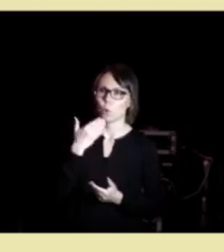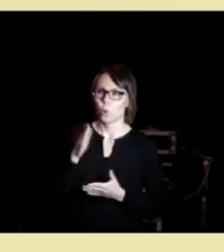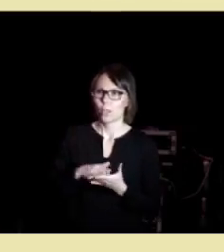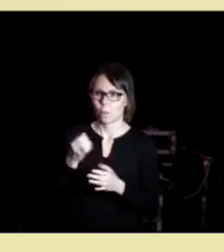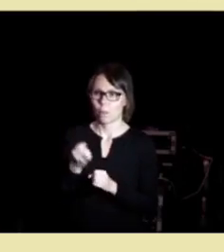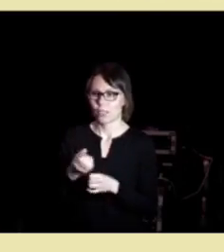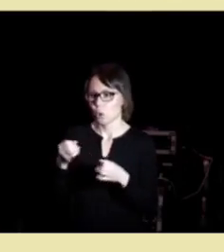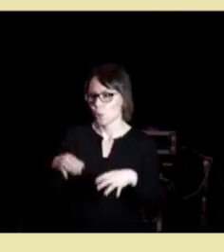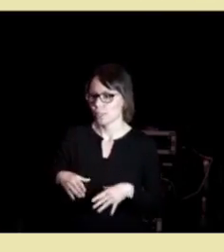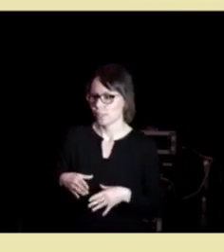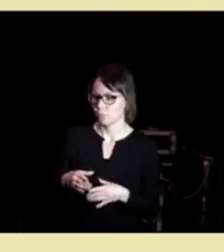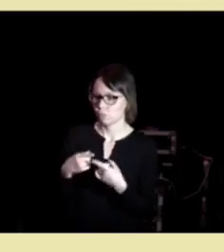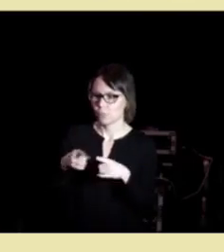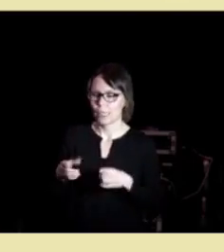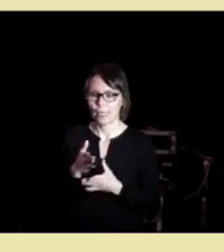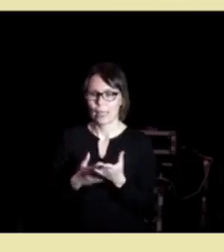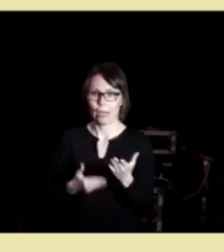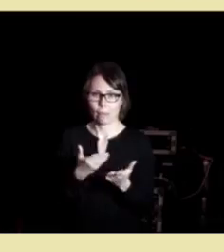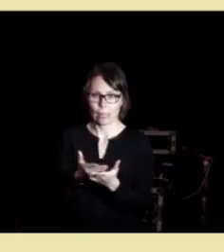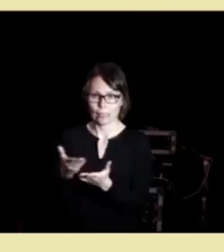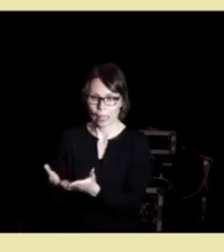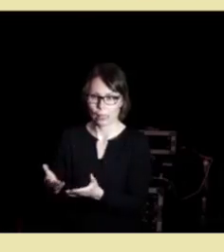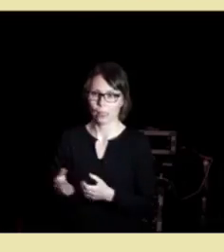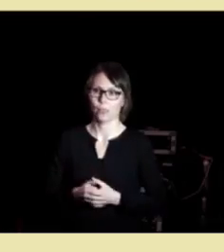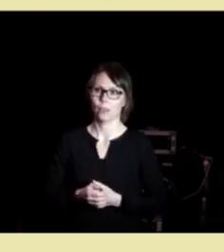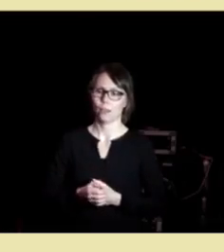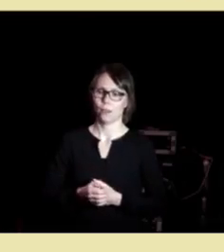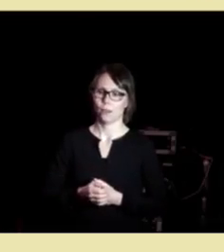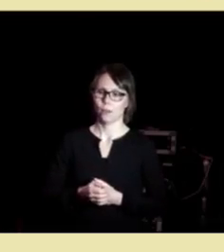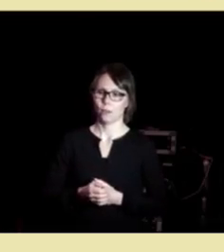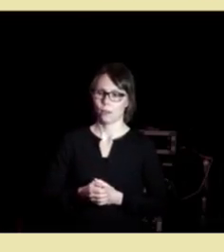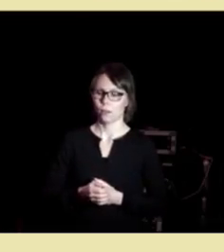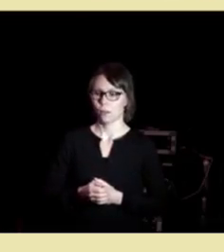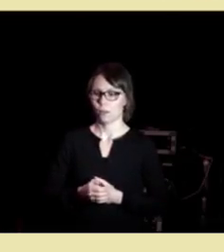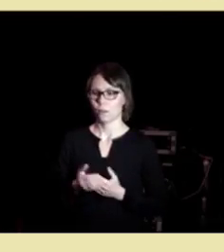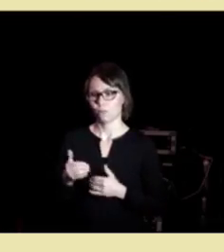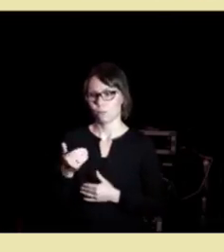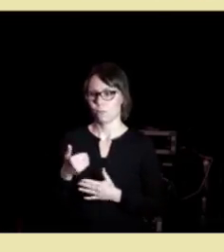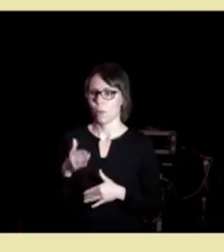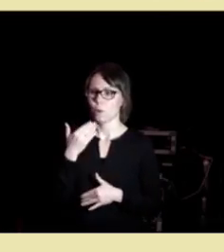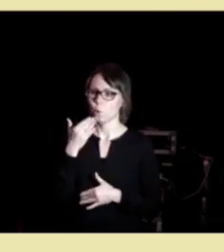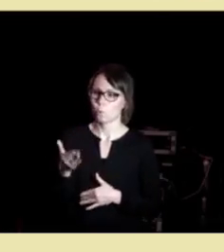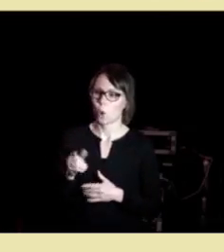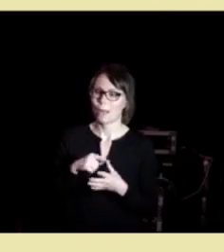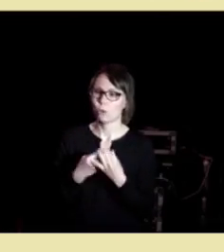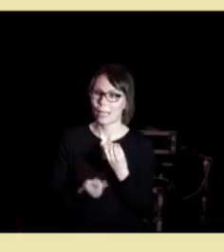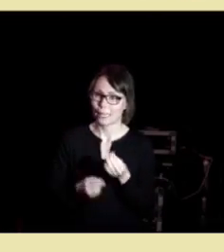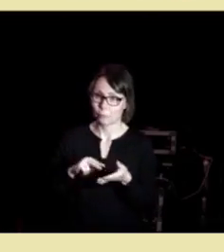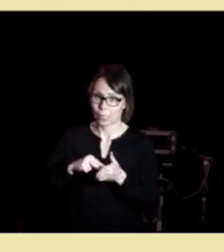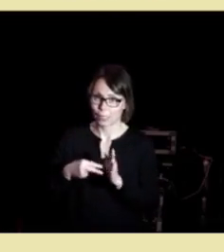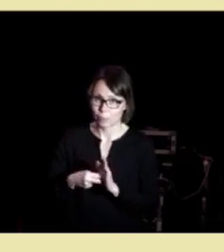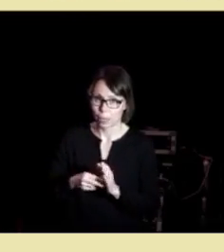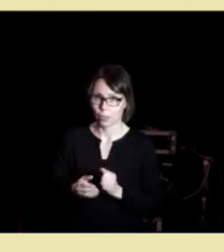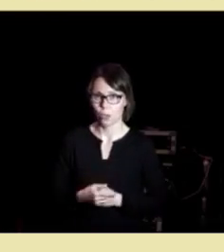mellom ulike deler av tjenesten. Vi må bli gode på prioriteringsmekanismer. Nye måter å